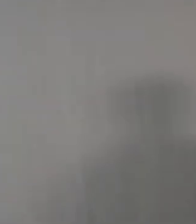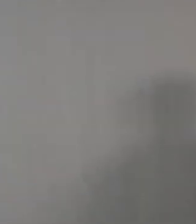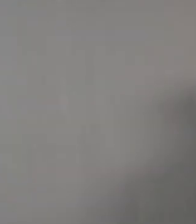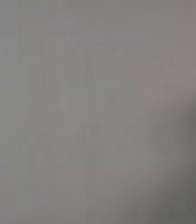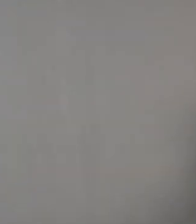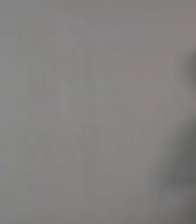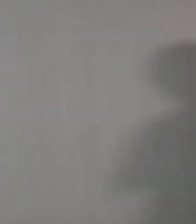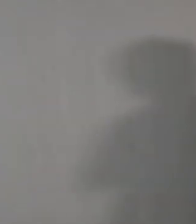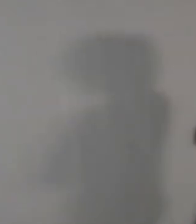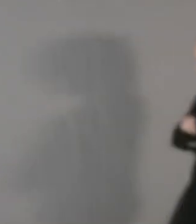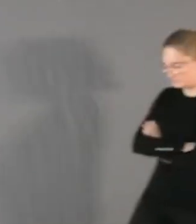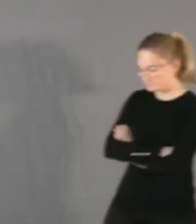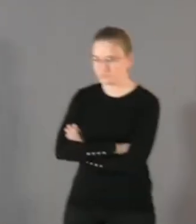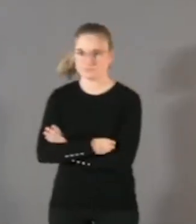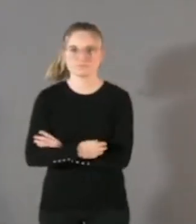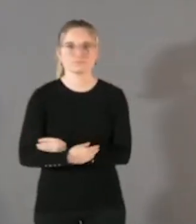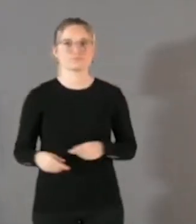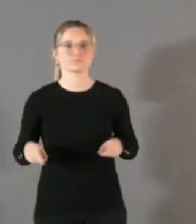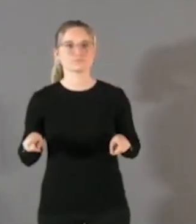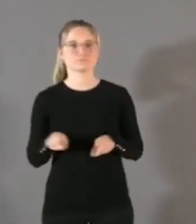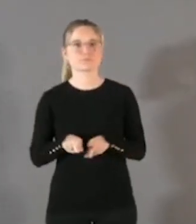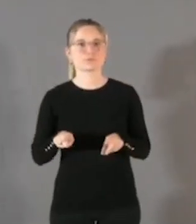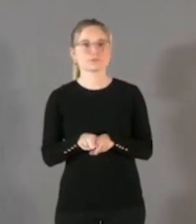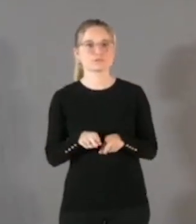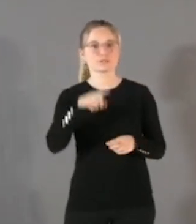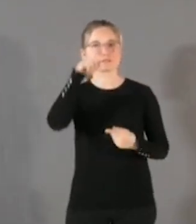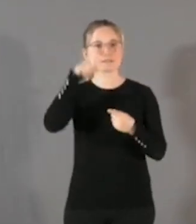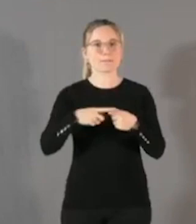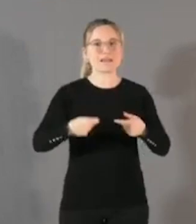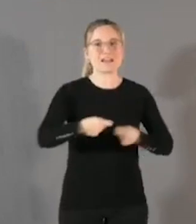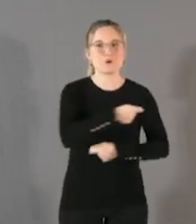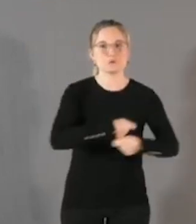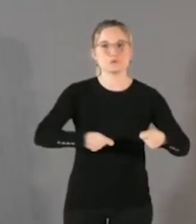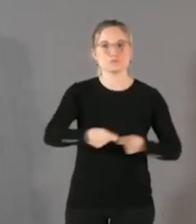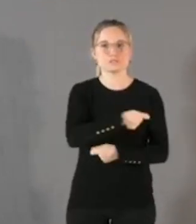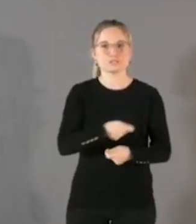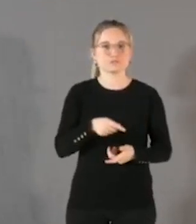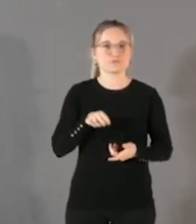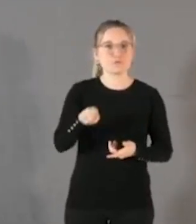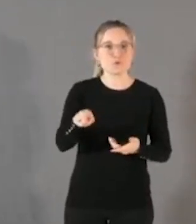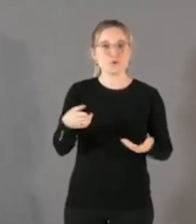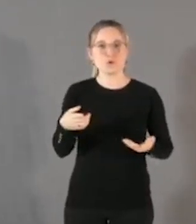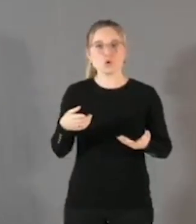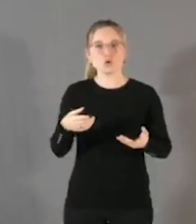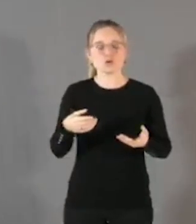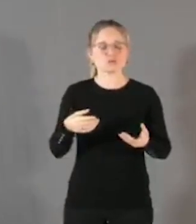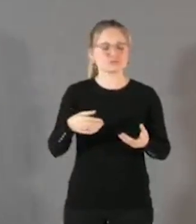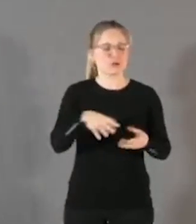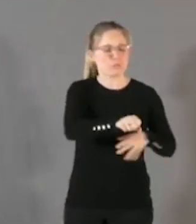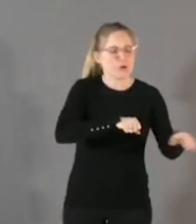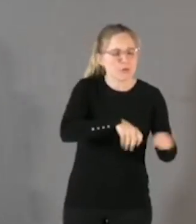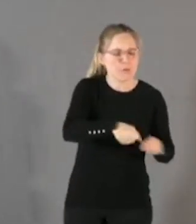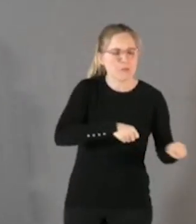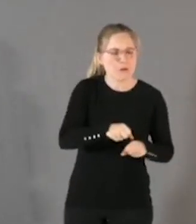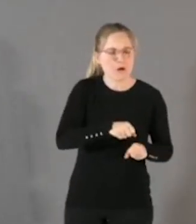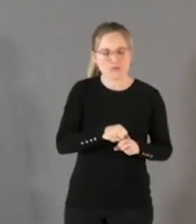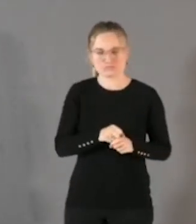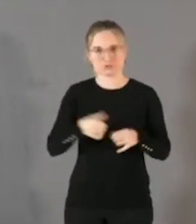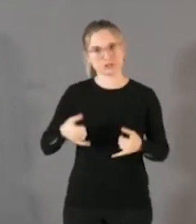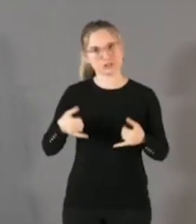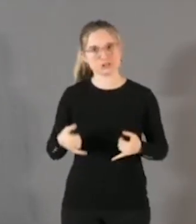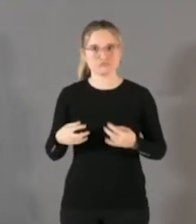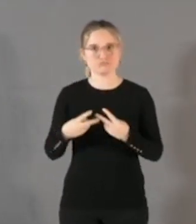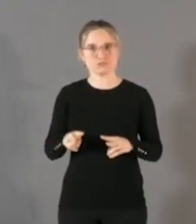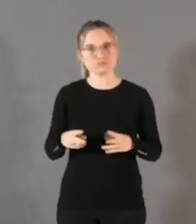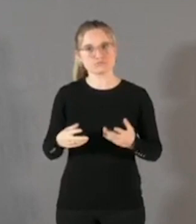vous retirez tous les moyens. Ce n'est pas comme si nous étions dans une commune pauvre avec un énorme taux de chômage, non. 49 millions